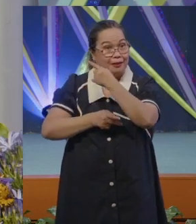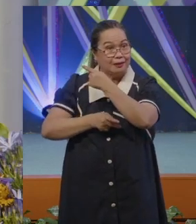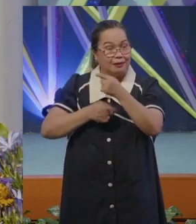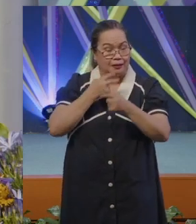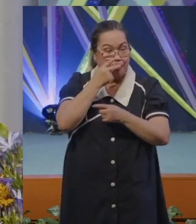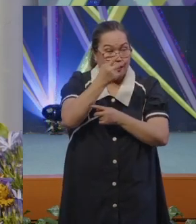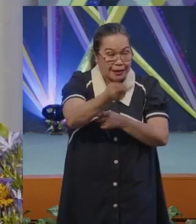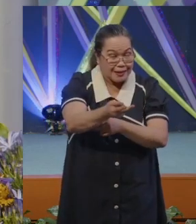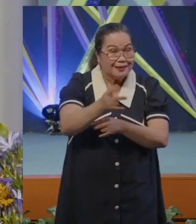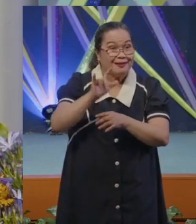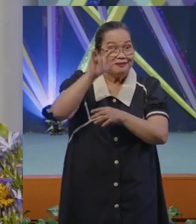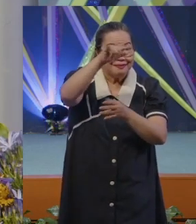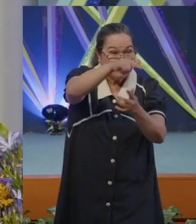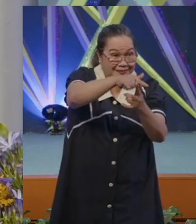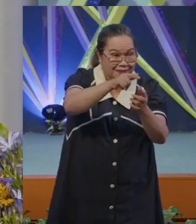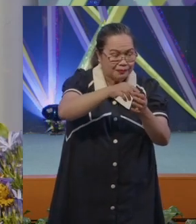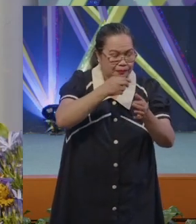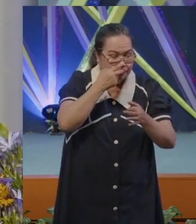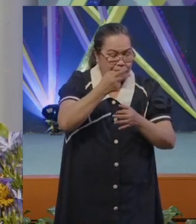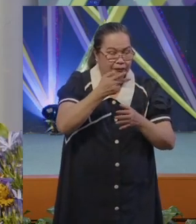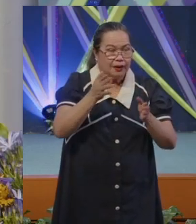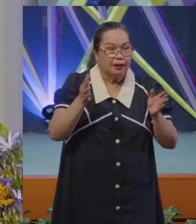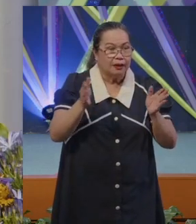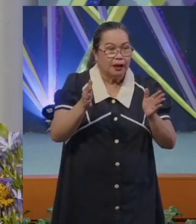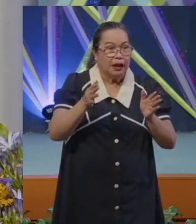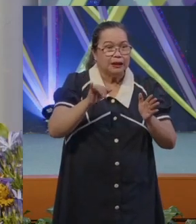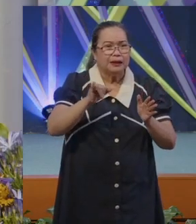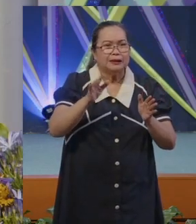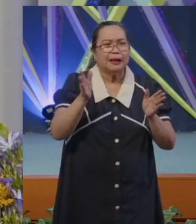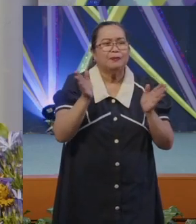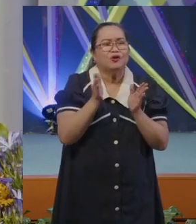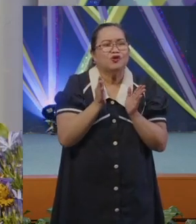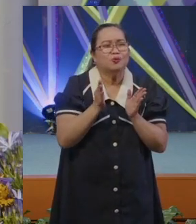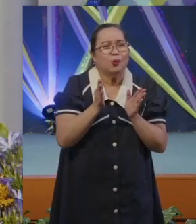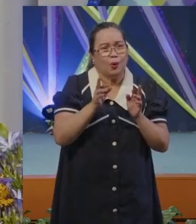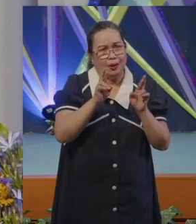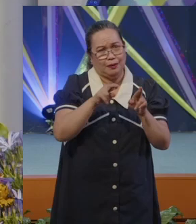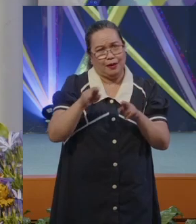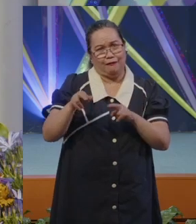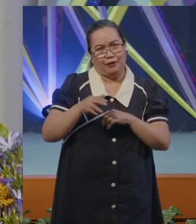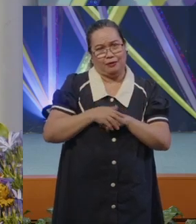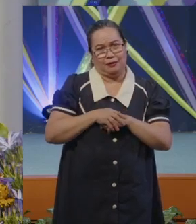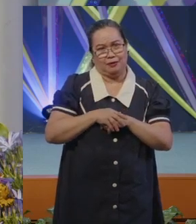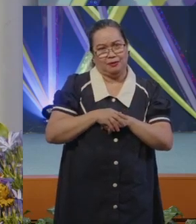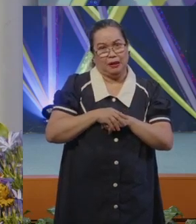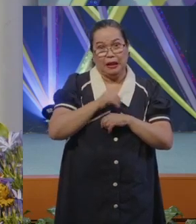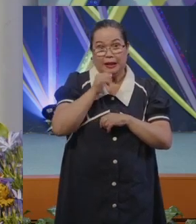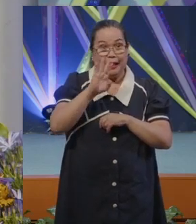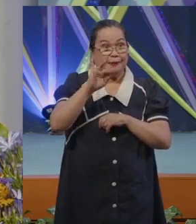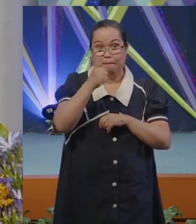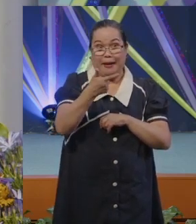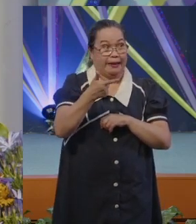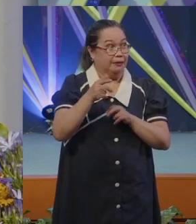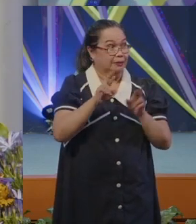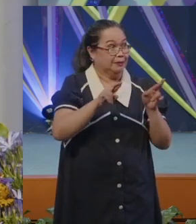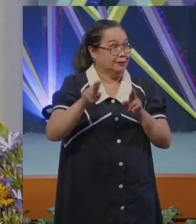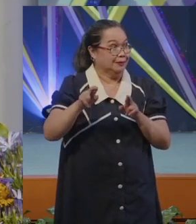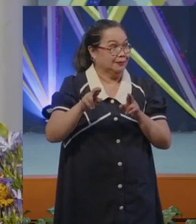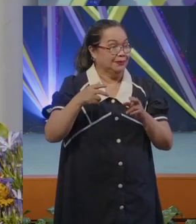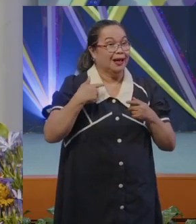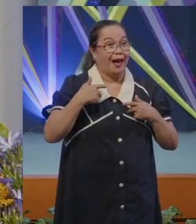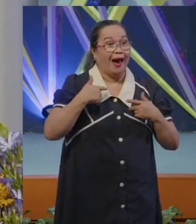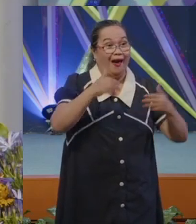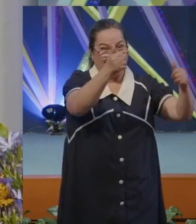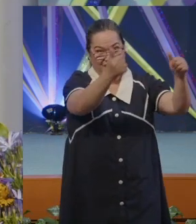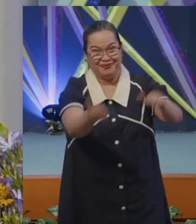parang malaki lang ng konti sa malaking sapa. No? Kasi doon po nagbabaptize sa